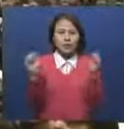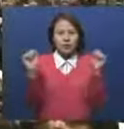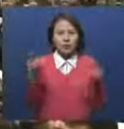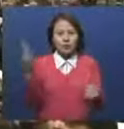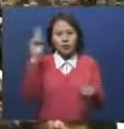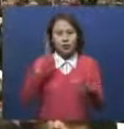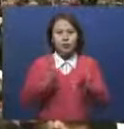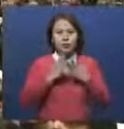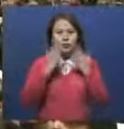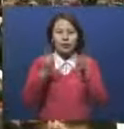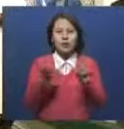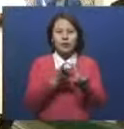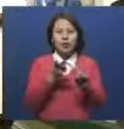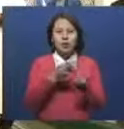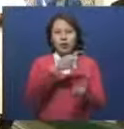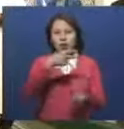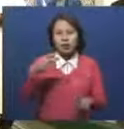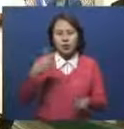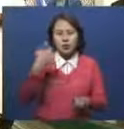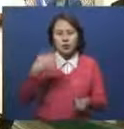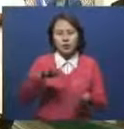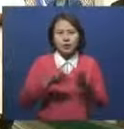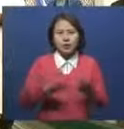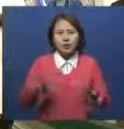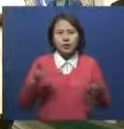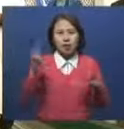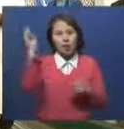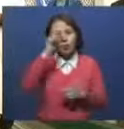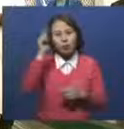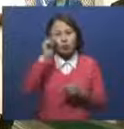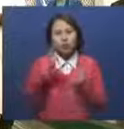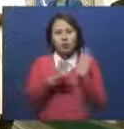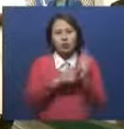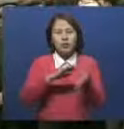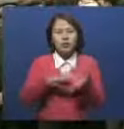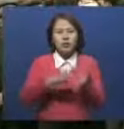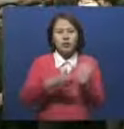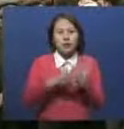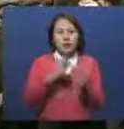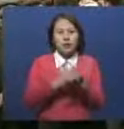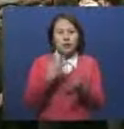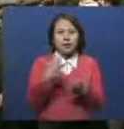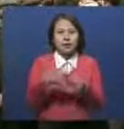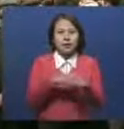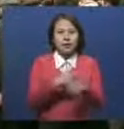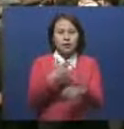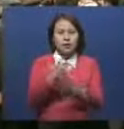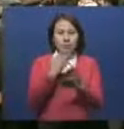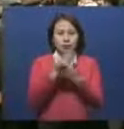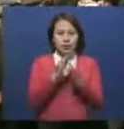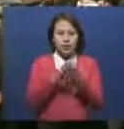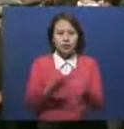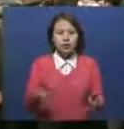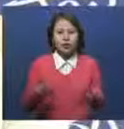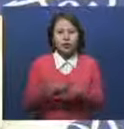бар. Мешіттің екінші қабатында 150 балаға арналған медресе жайғасқан. Ол 8 бөлмеден тұрады. Аумағы 3 гектар болатын мешіт ауласында